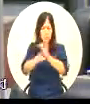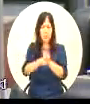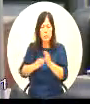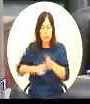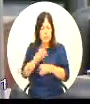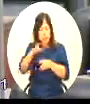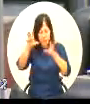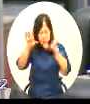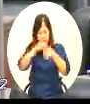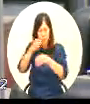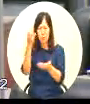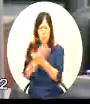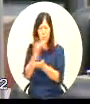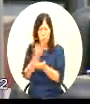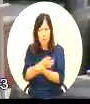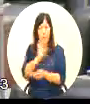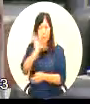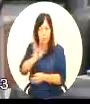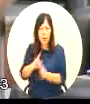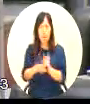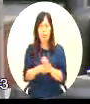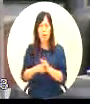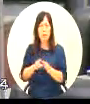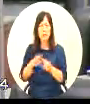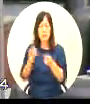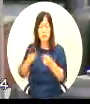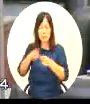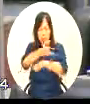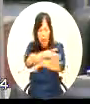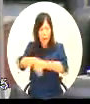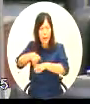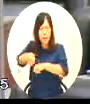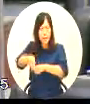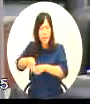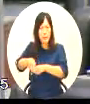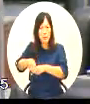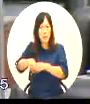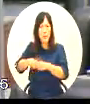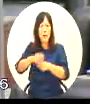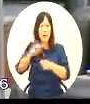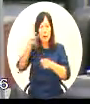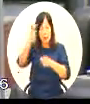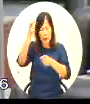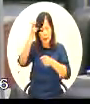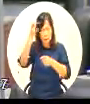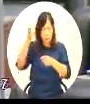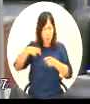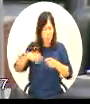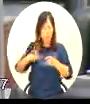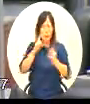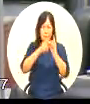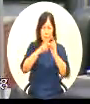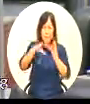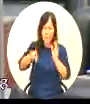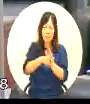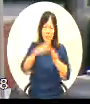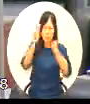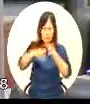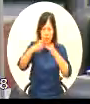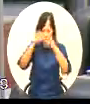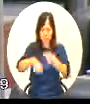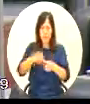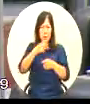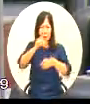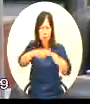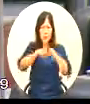瘠。好，那我很希望说，这些我们海岸线紫光弥陀永安到茄萣是不是能够增设站，那